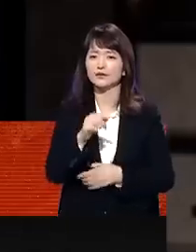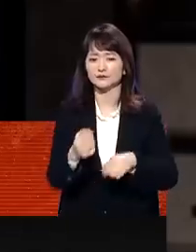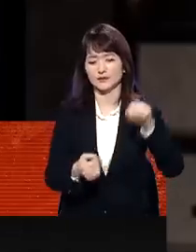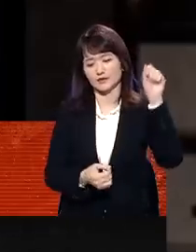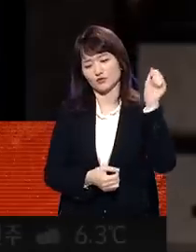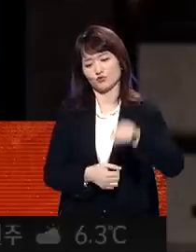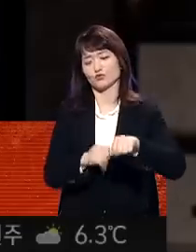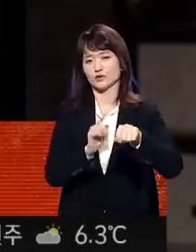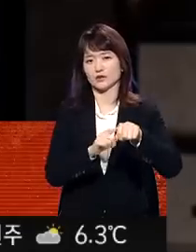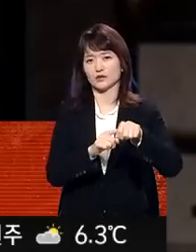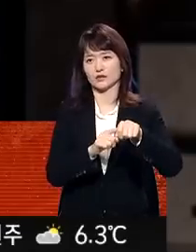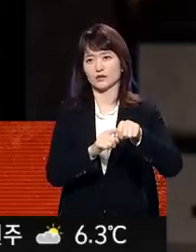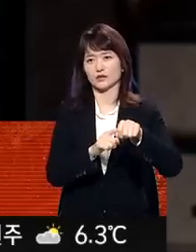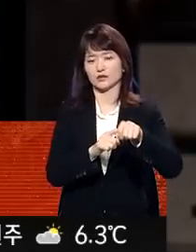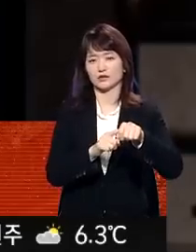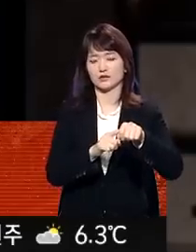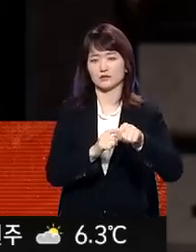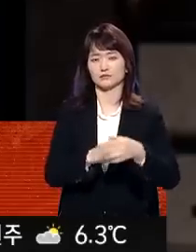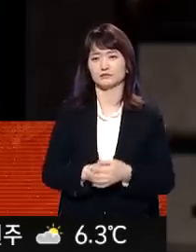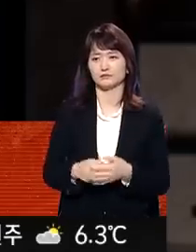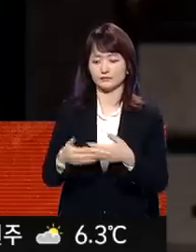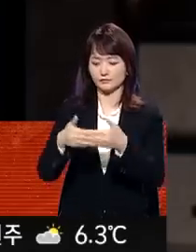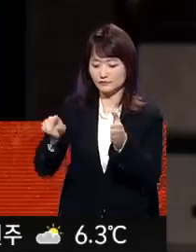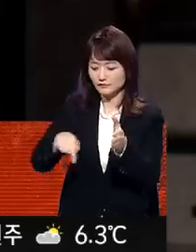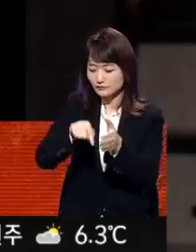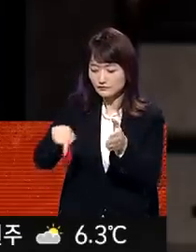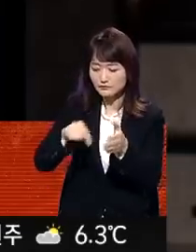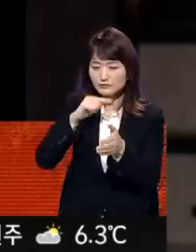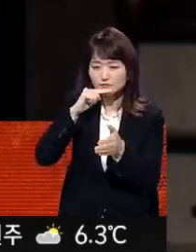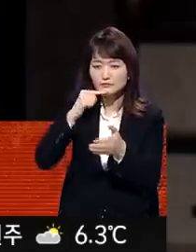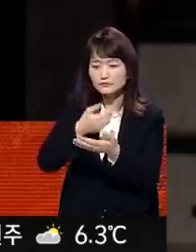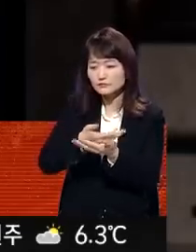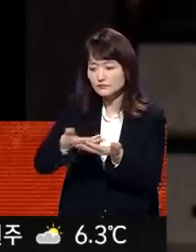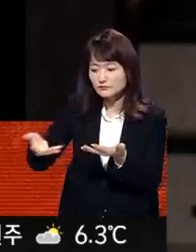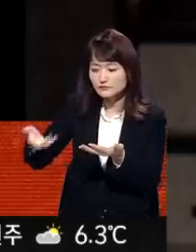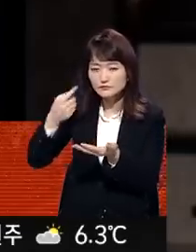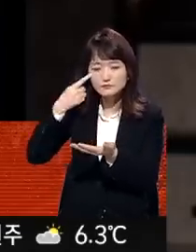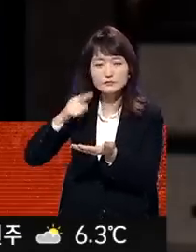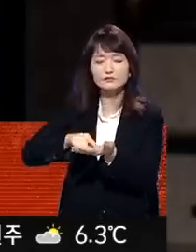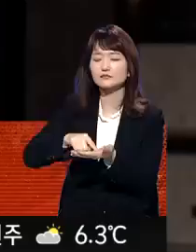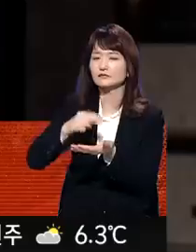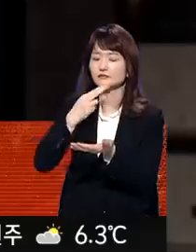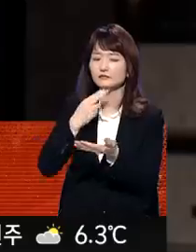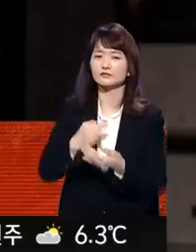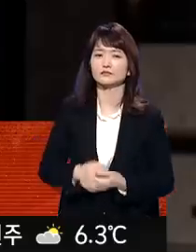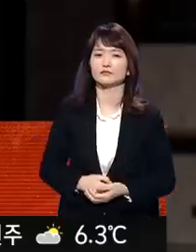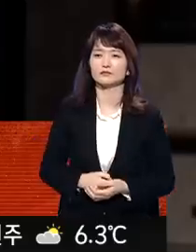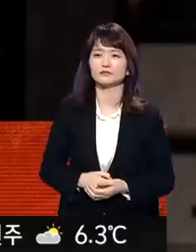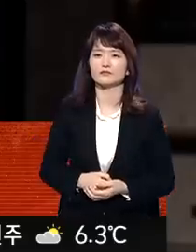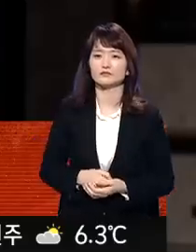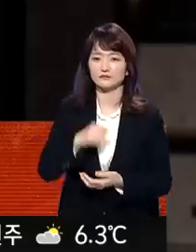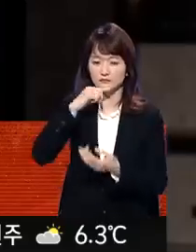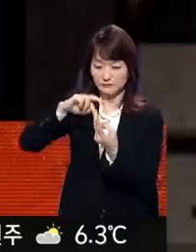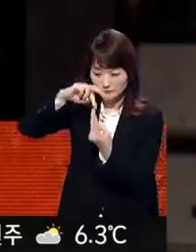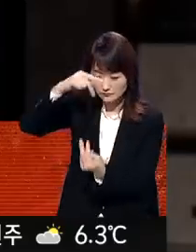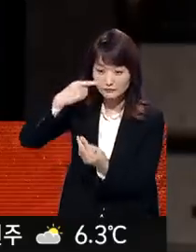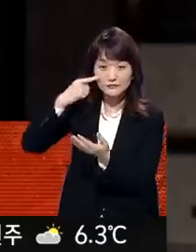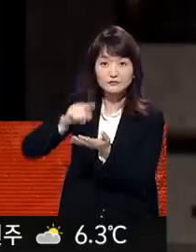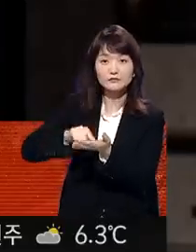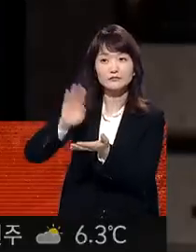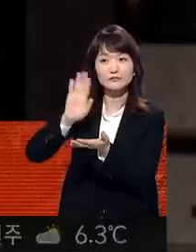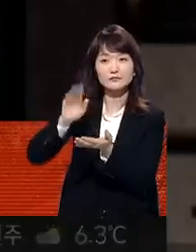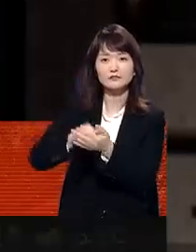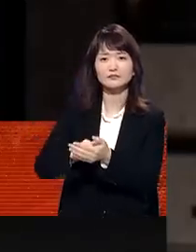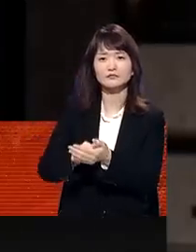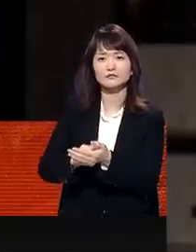그 둔기에서 당에 있는 이 피의자의 혈흔이나 피해자의 DNA가 나오지 않았기 때문에 자칫 DNA가 발견되지 않는 어떻게